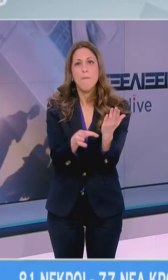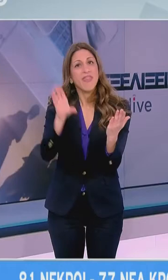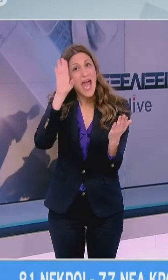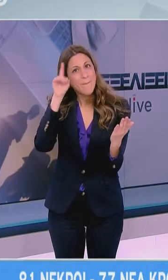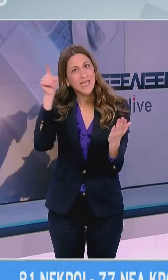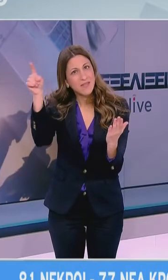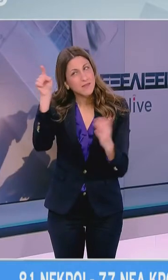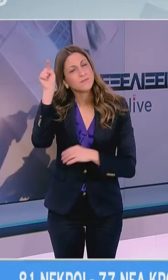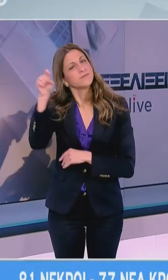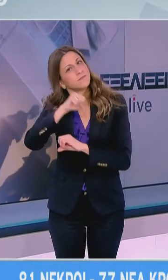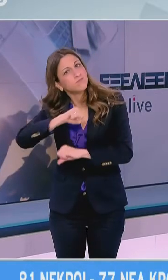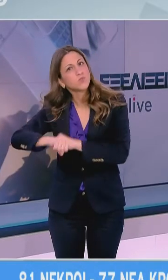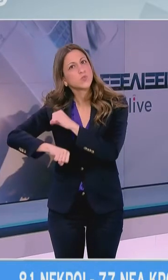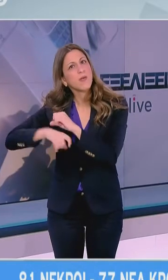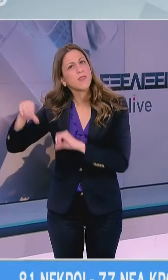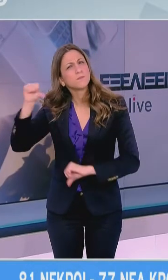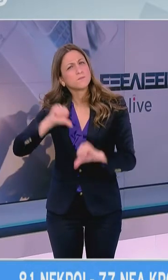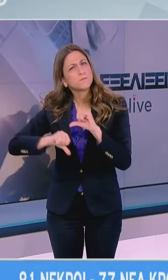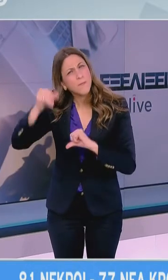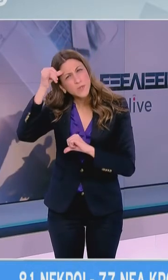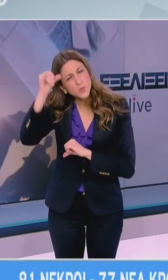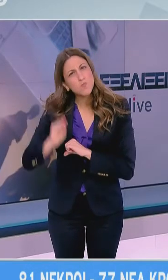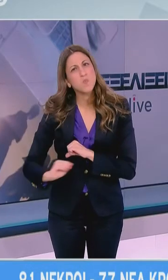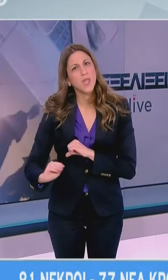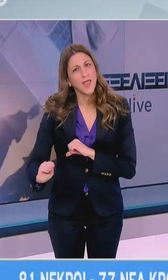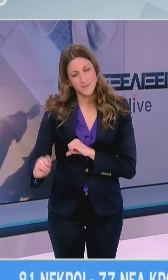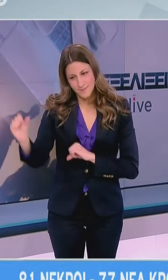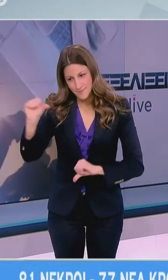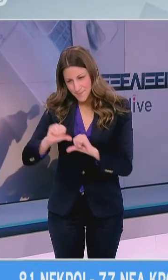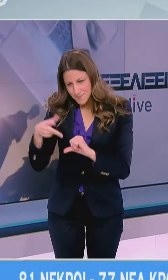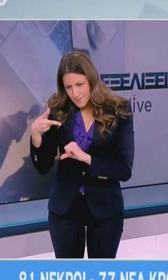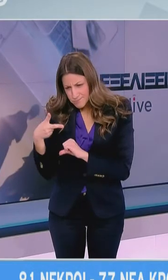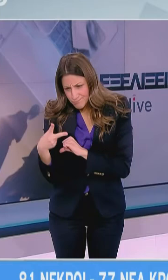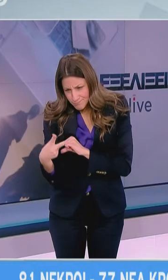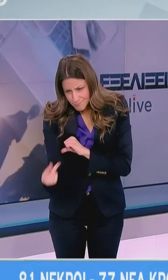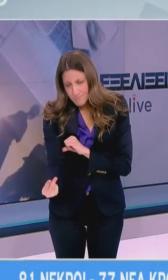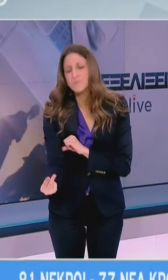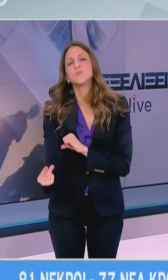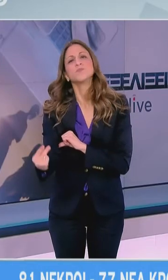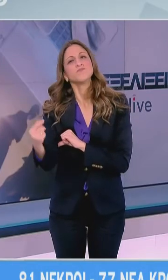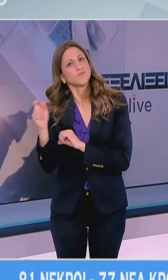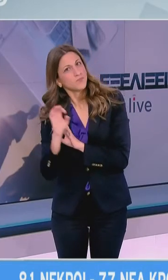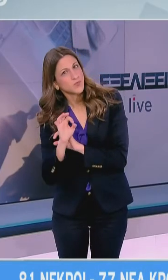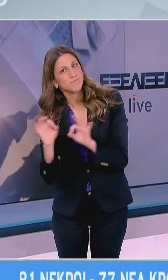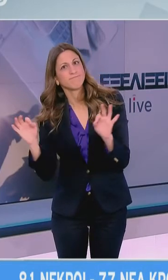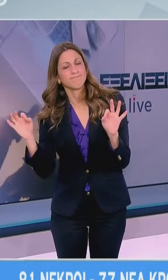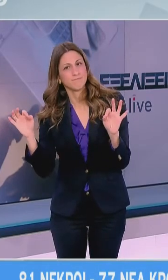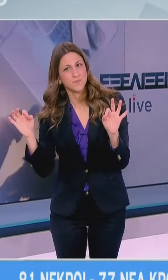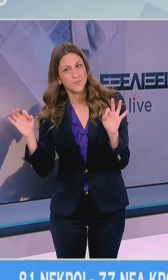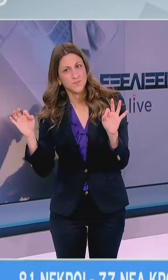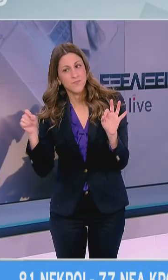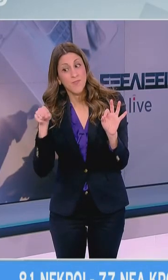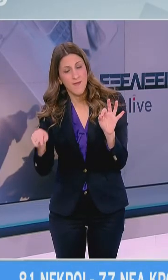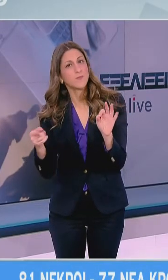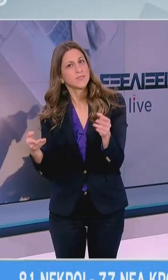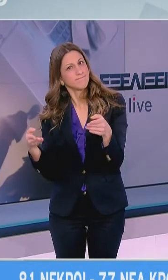Αμερική έκανε μια προσπάθεια με πειραματόζωα, με ποντικάκια, και βρήκε πολύ, πολύ καλή κάλυψη έναντι